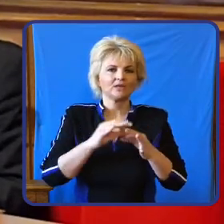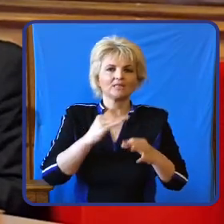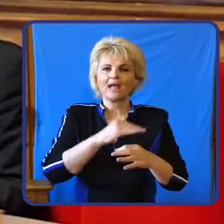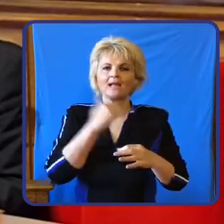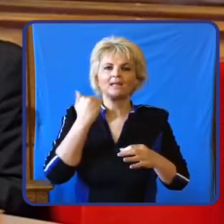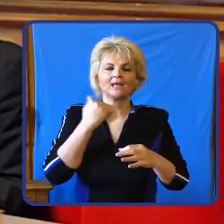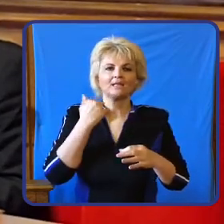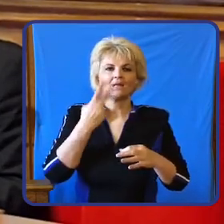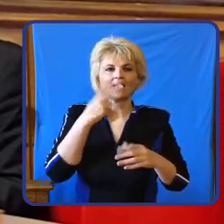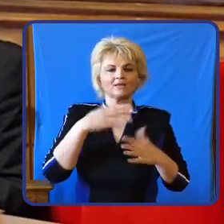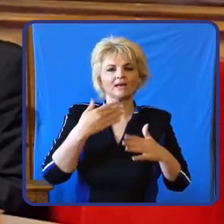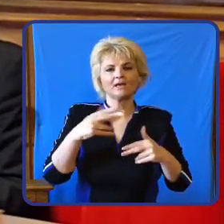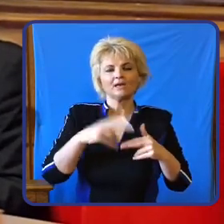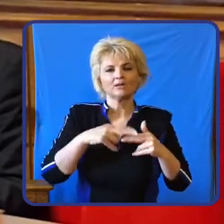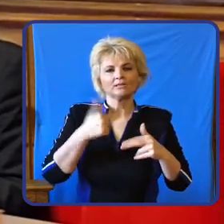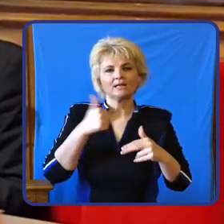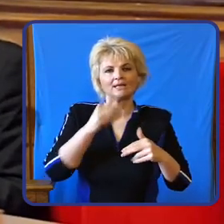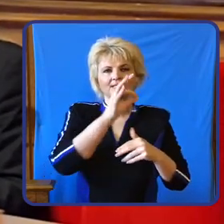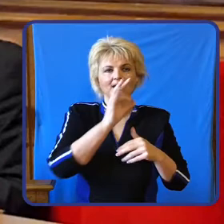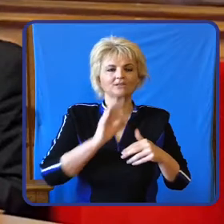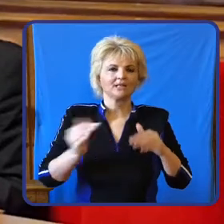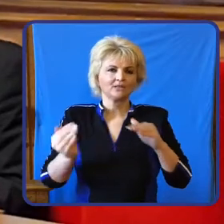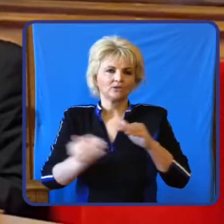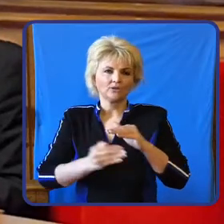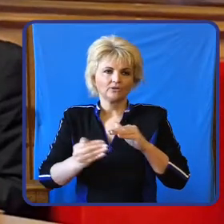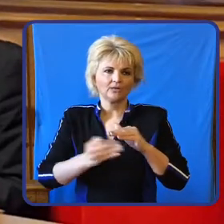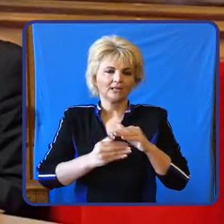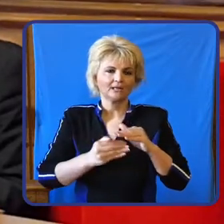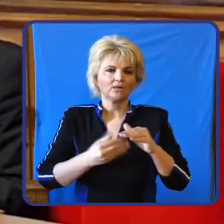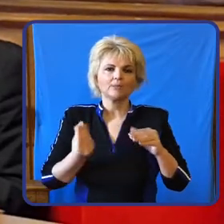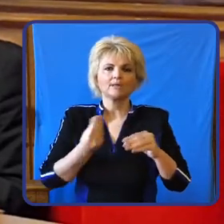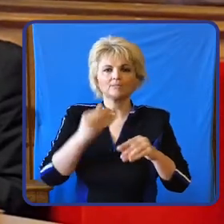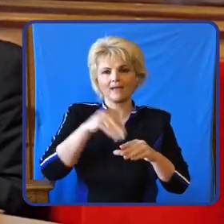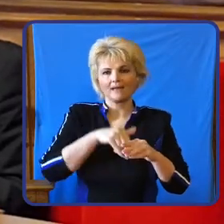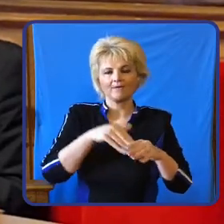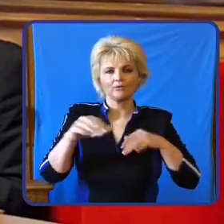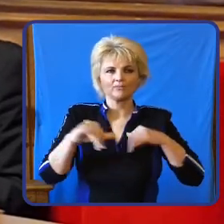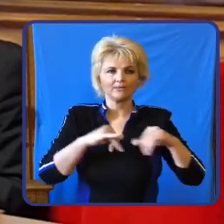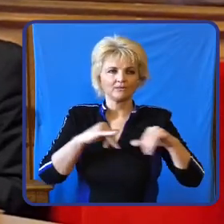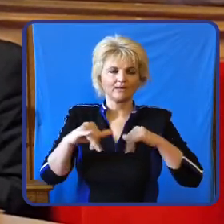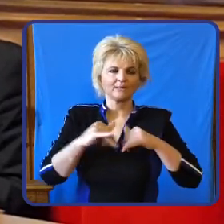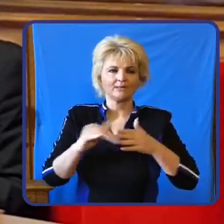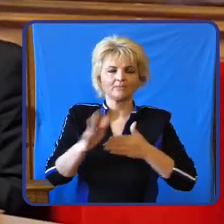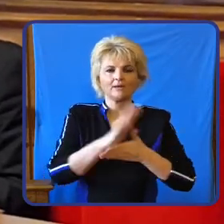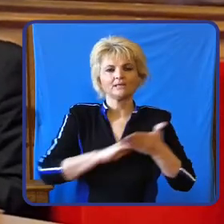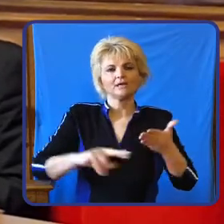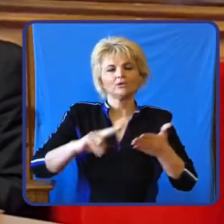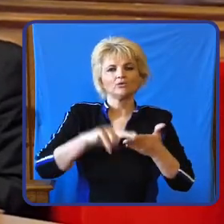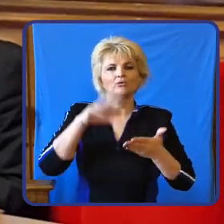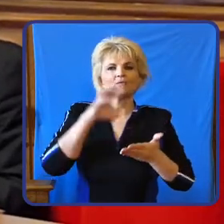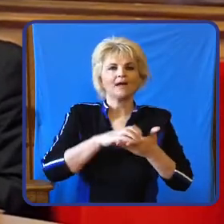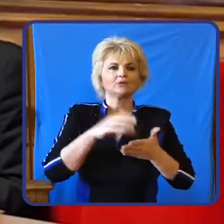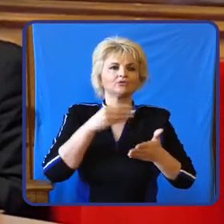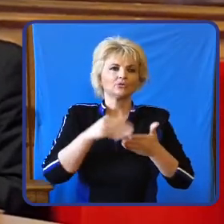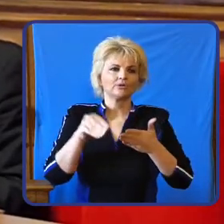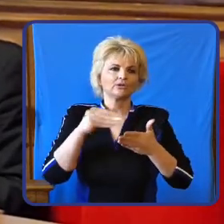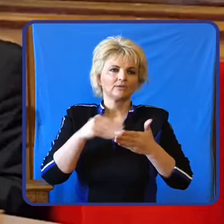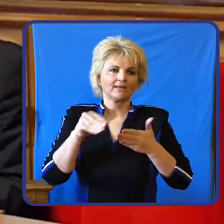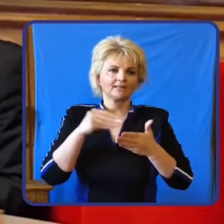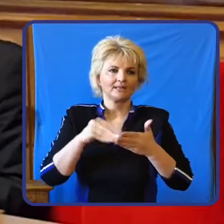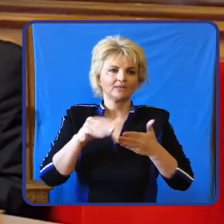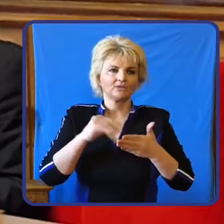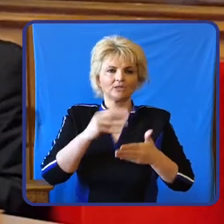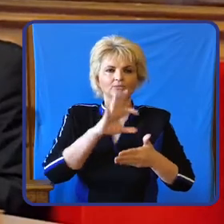tartja-e azt a közel 1%-os tartalékot, amit tartalmaz Hódmezővásárhely megye jogú város költségvetése.